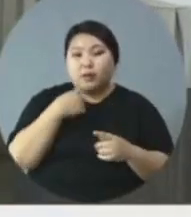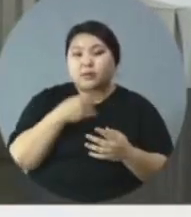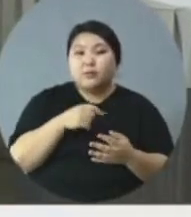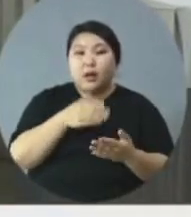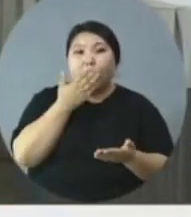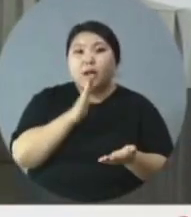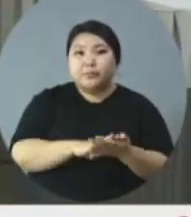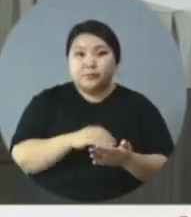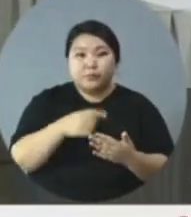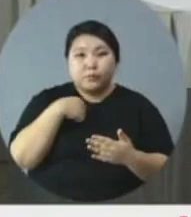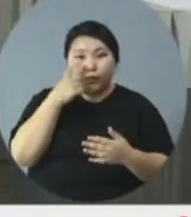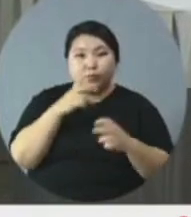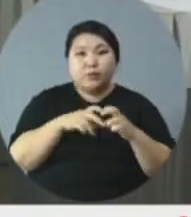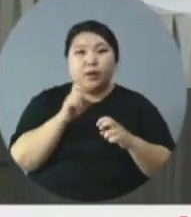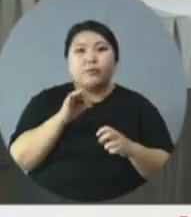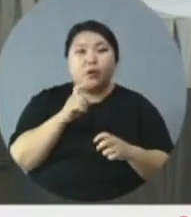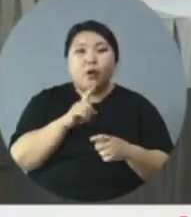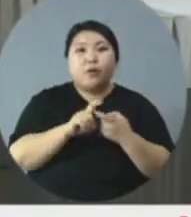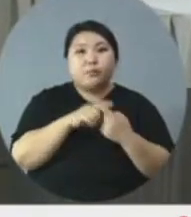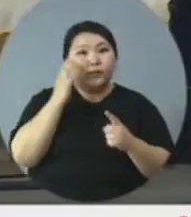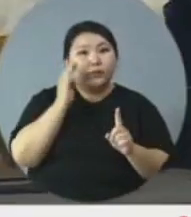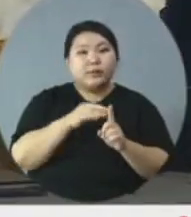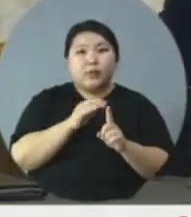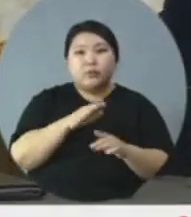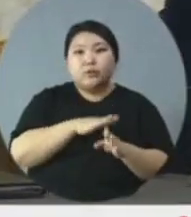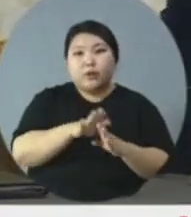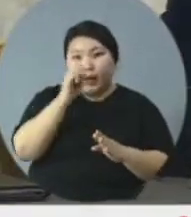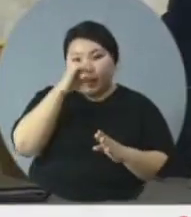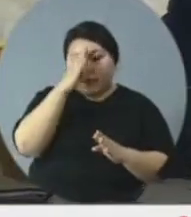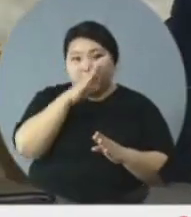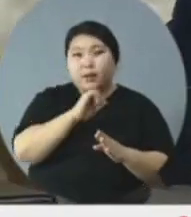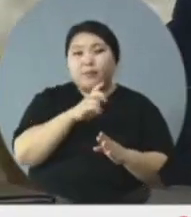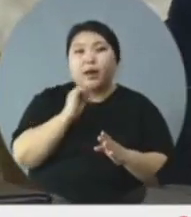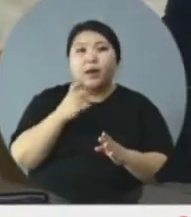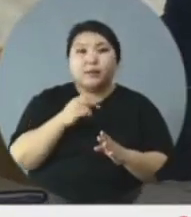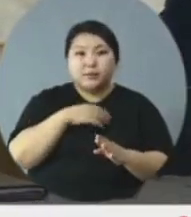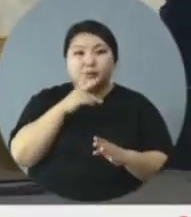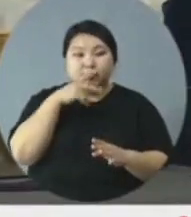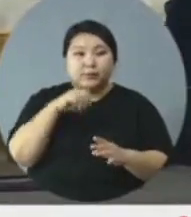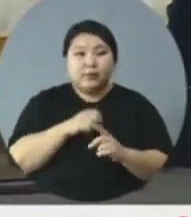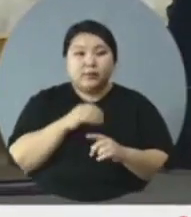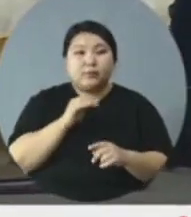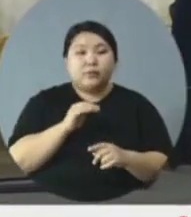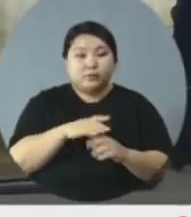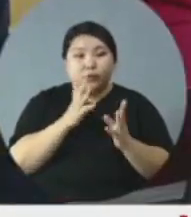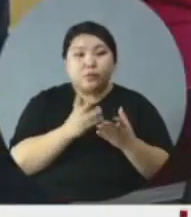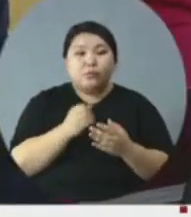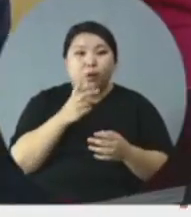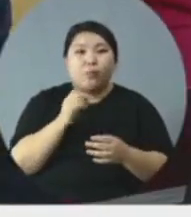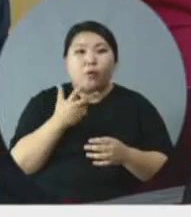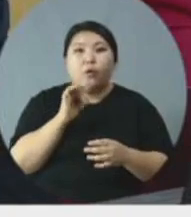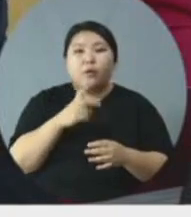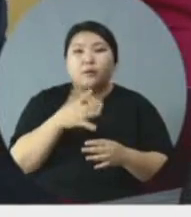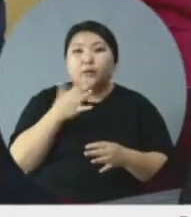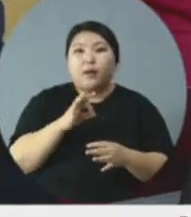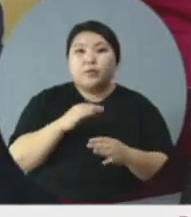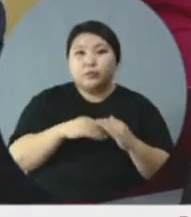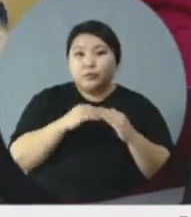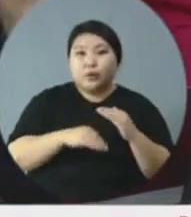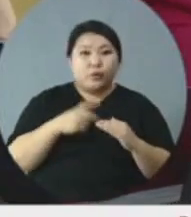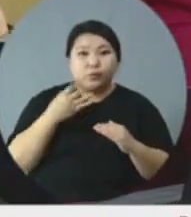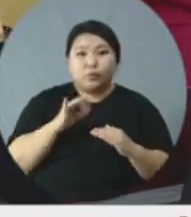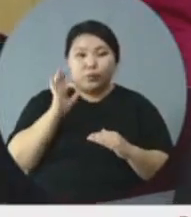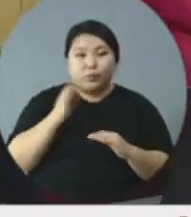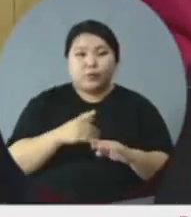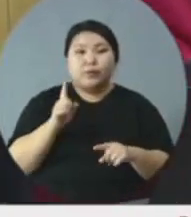байна. Тусламжлалтыг Монголын үйл төвчний эвлэлийн холбоо сануулж, төрийн албан хаагчдын цалин тэтгэвэр тэтгэмжийг 2023 онд багтаан 50-аас доошх